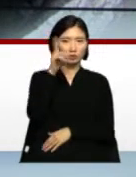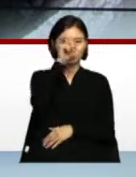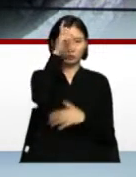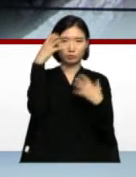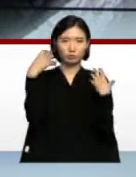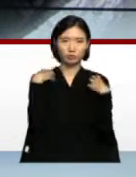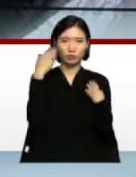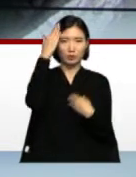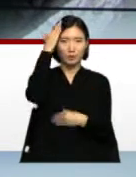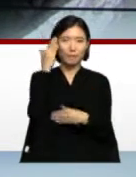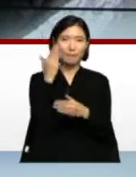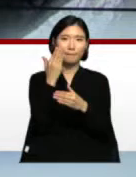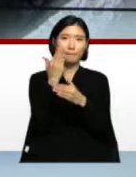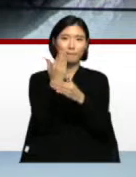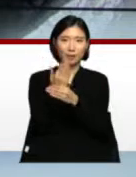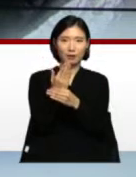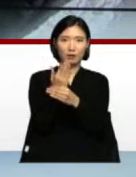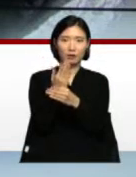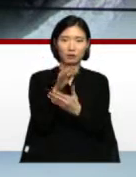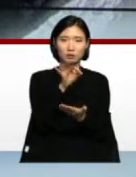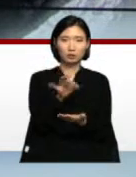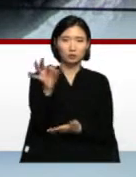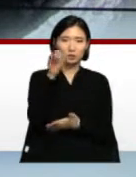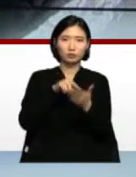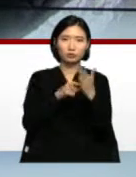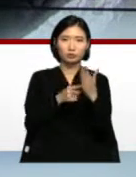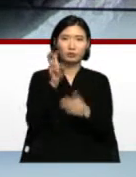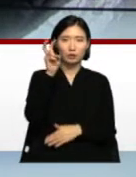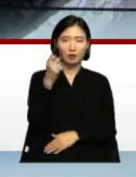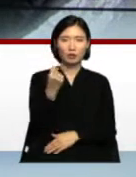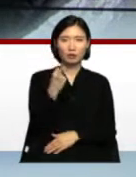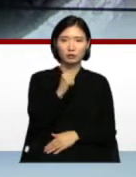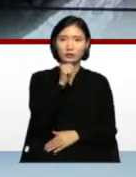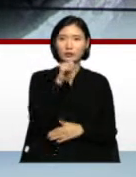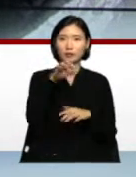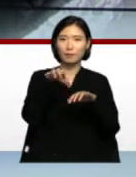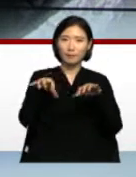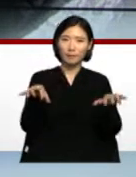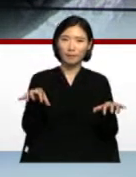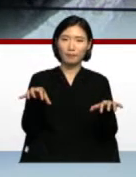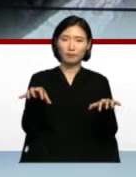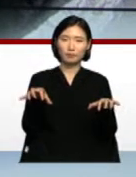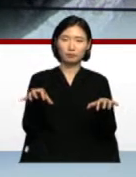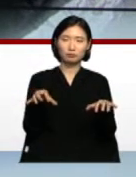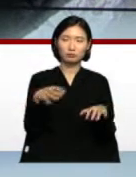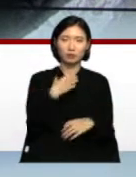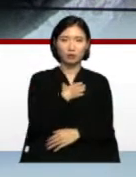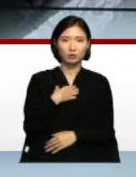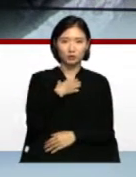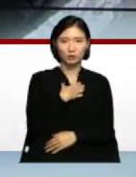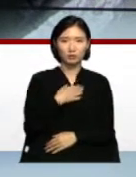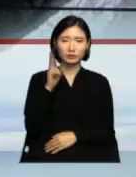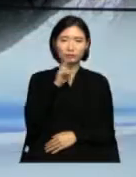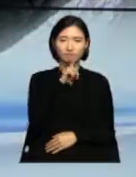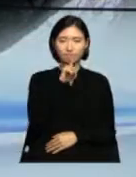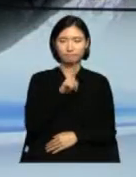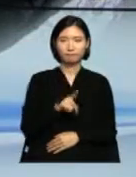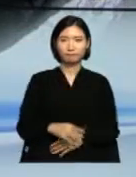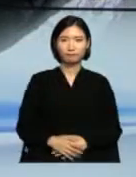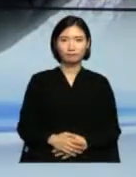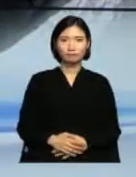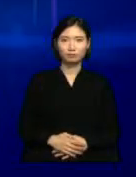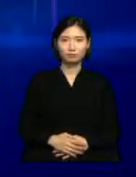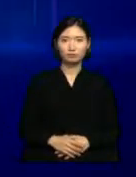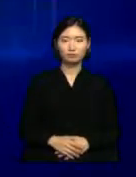정부가 연탄 가격 인상을 추진하고 있는 것으로 알려져 에너지 빈곤층의 시름이 깊어지고 있다는 소식입니다. 박선화 기자의